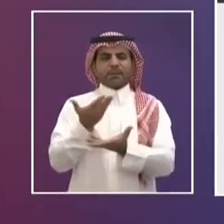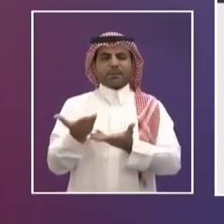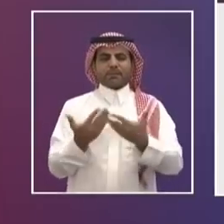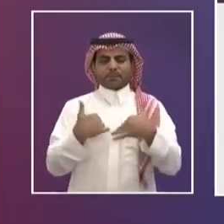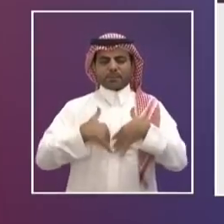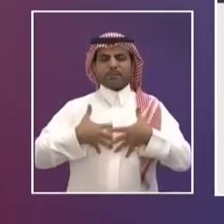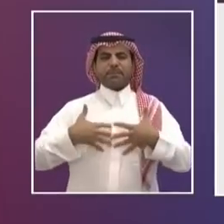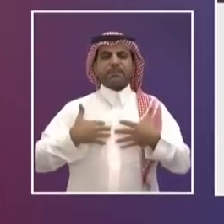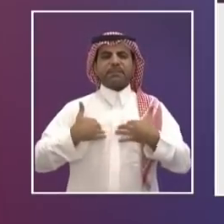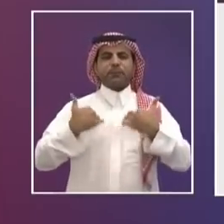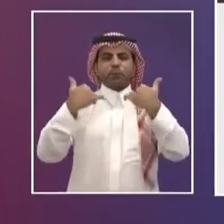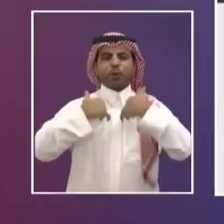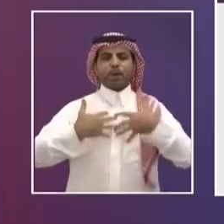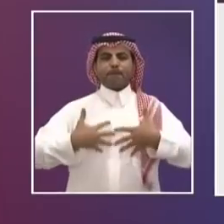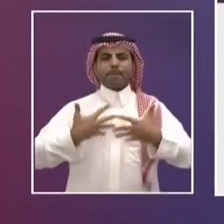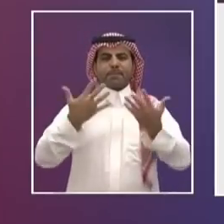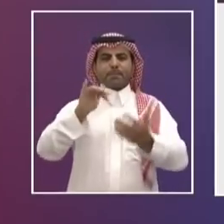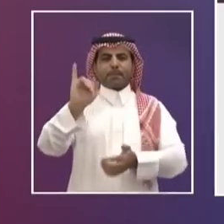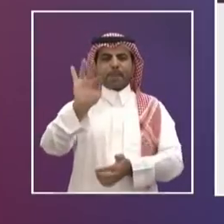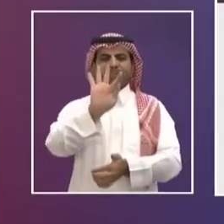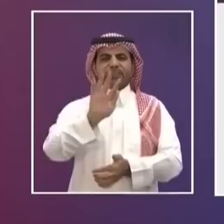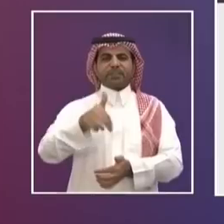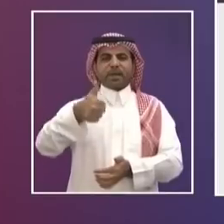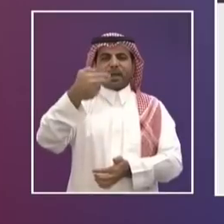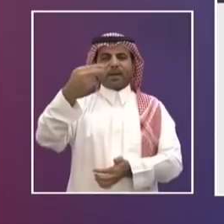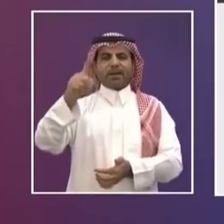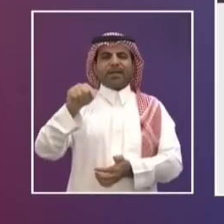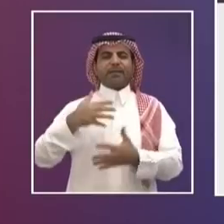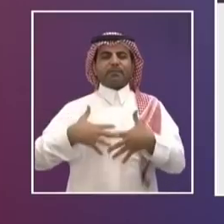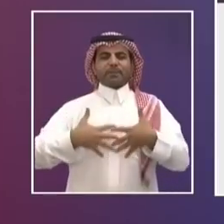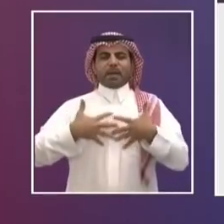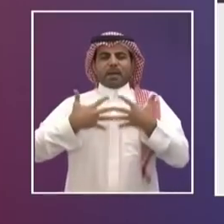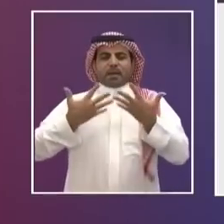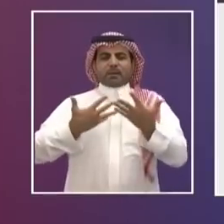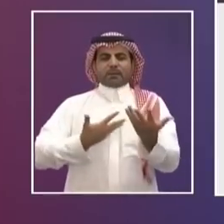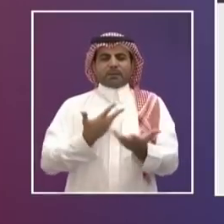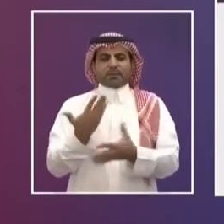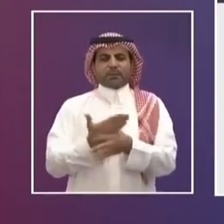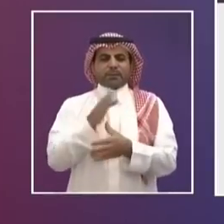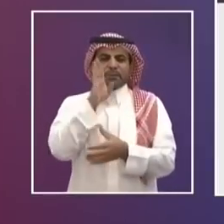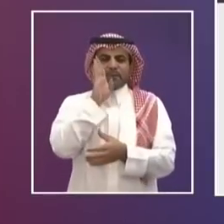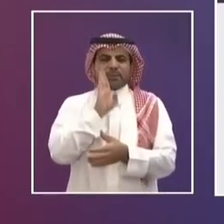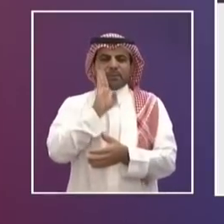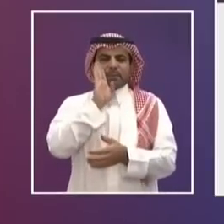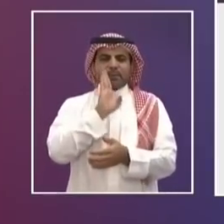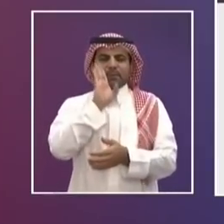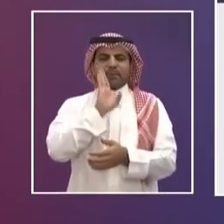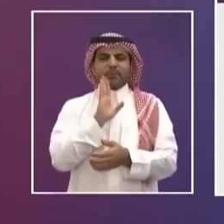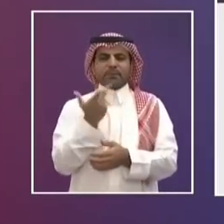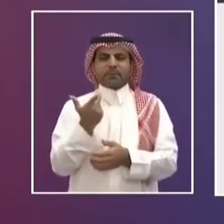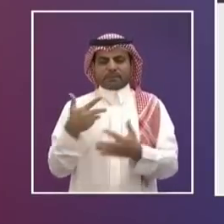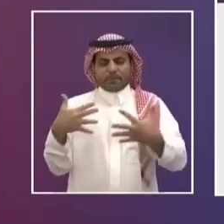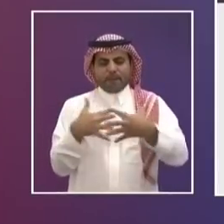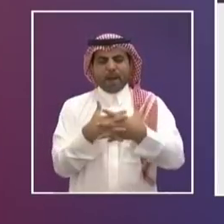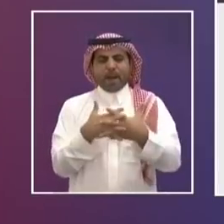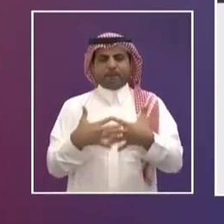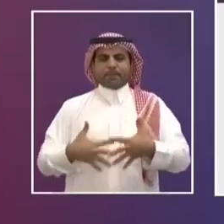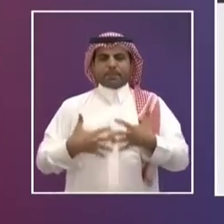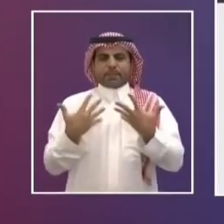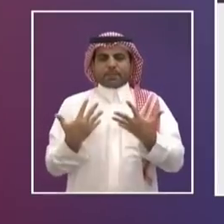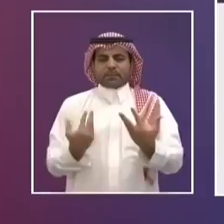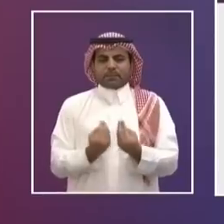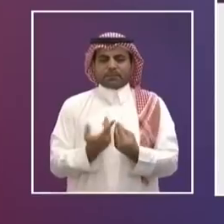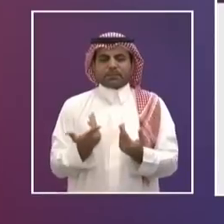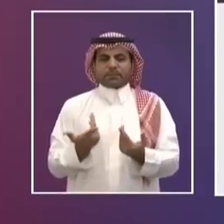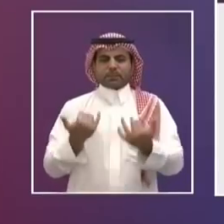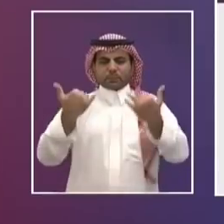بمشاعرنا، وهذه من الأمور التي كثير ننصح في التدرب على مشاركة الآخرين بمشاعرنا. لدينا الكثير